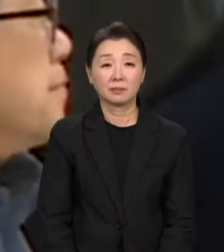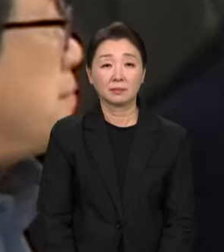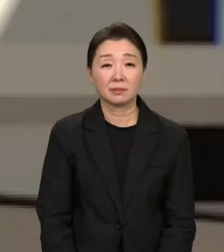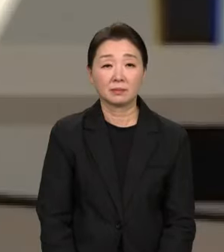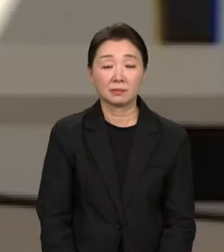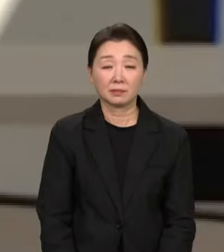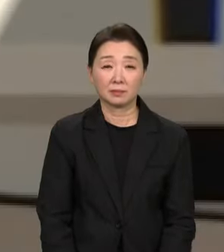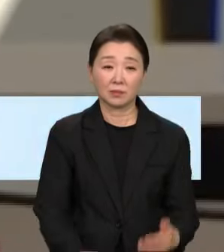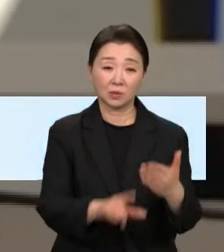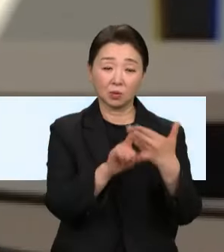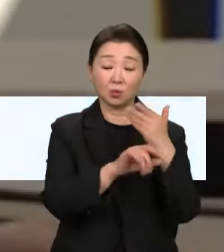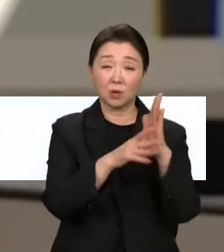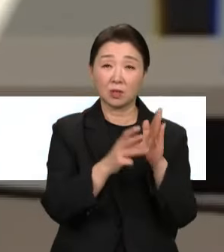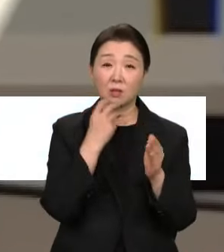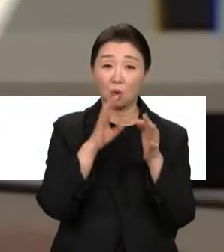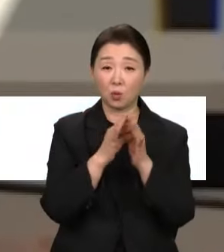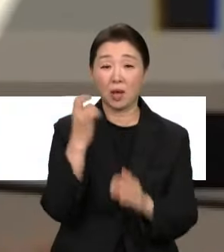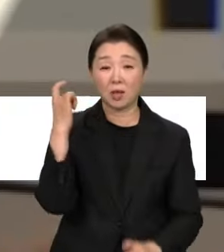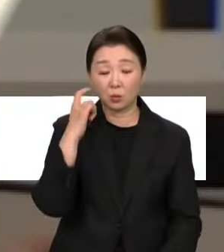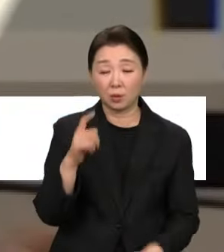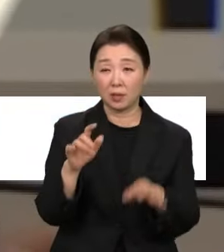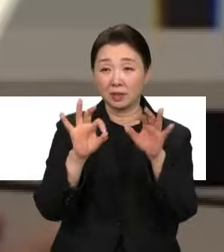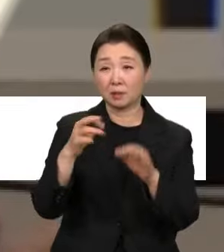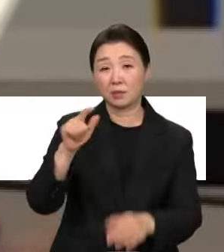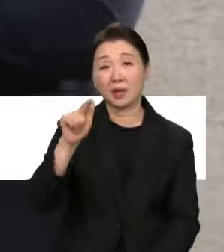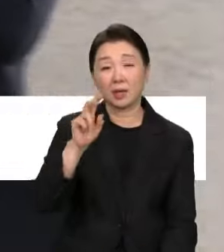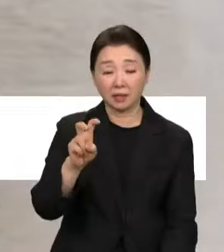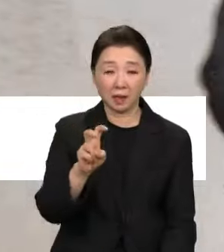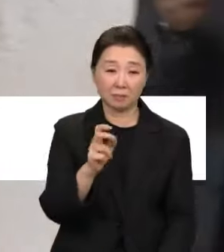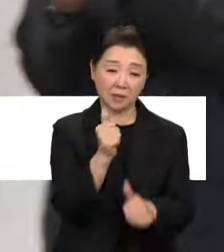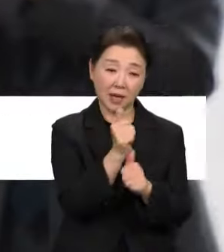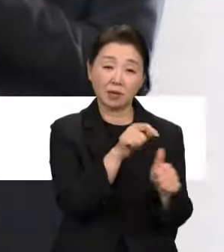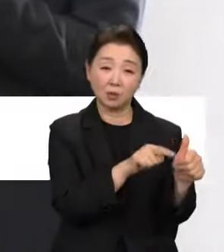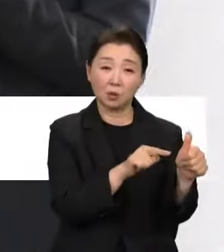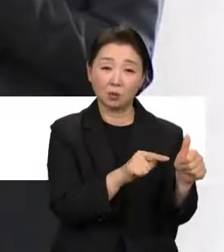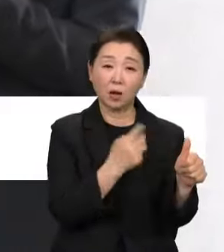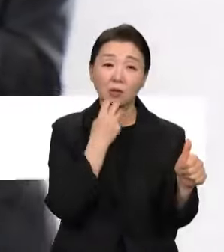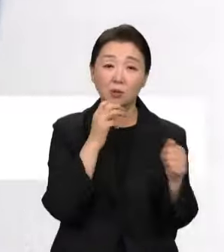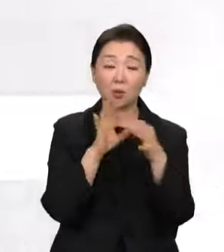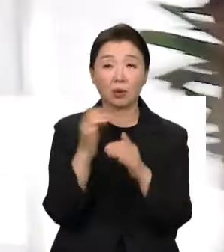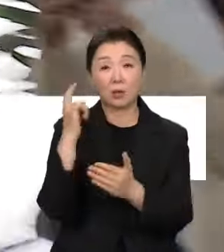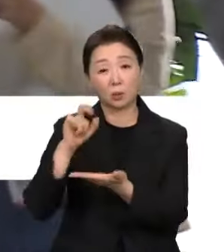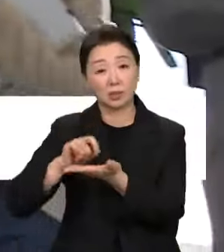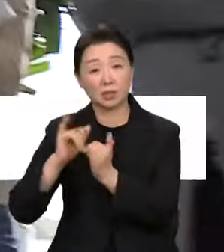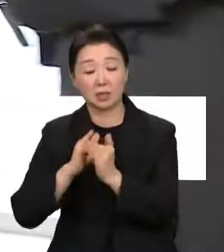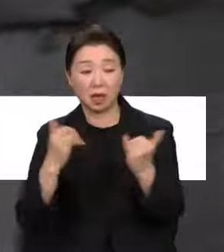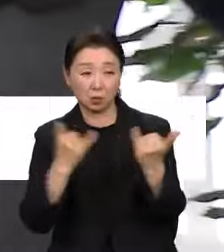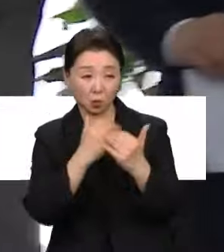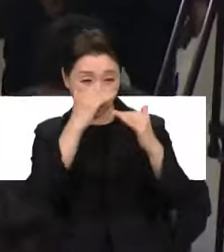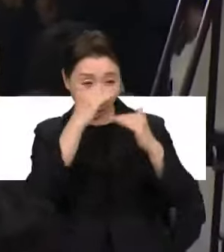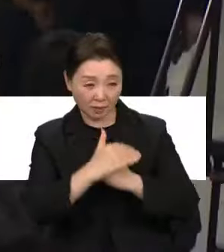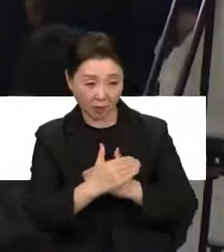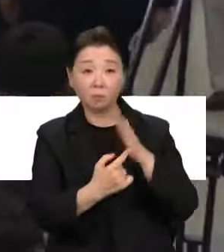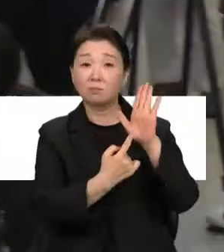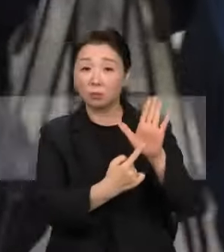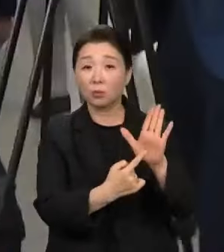지난 9월 서울의 소리는 김대남 전 대통령실 선임 행정관과 서울의 소리 이명수 기자의 통화 녹음 파일을